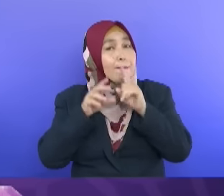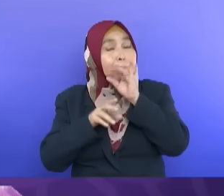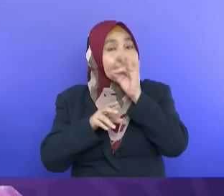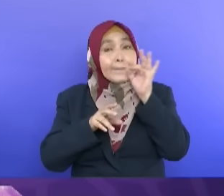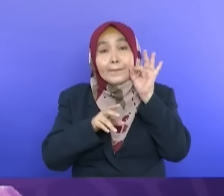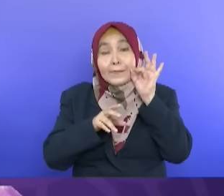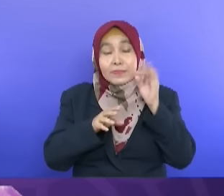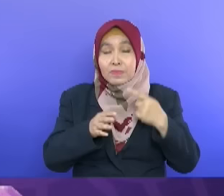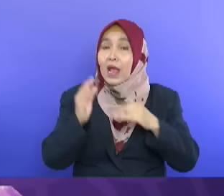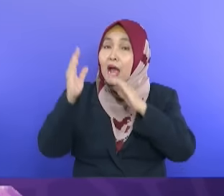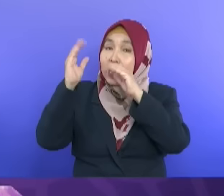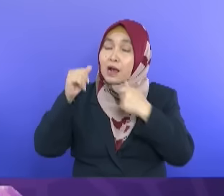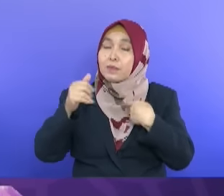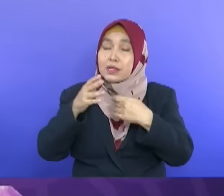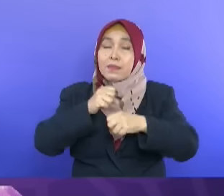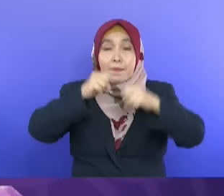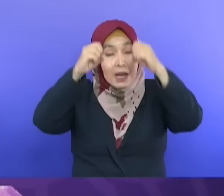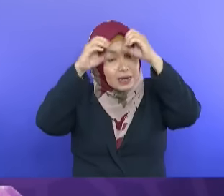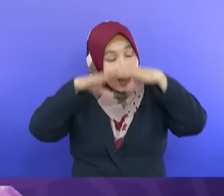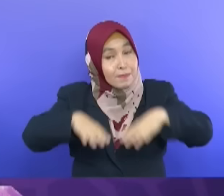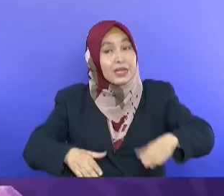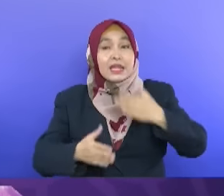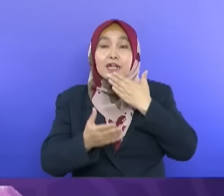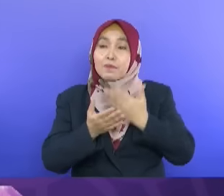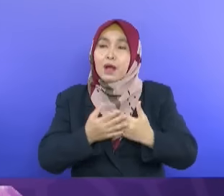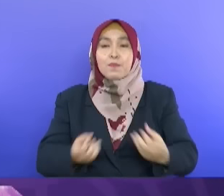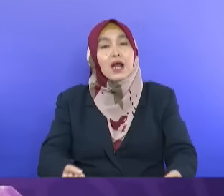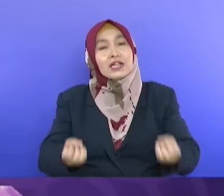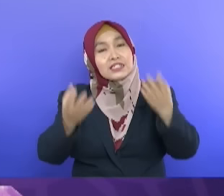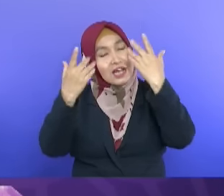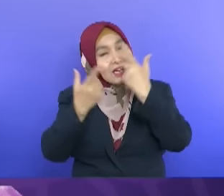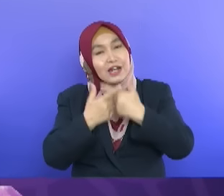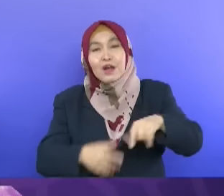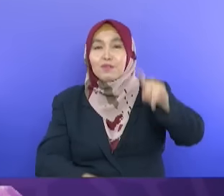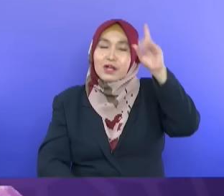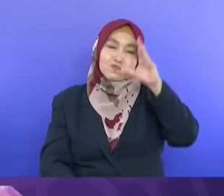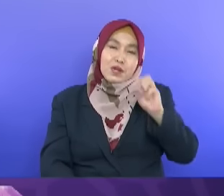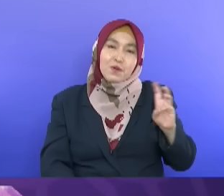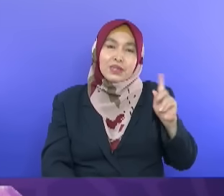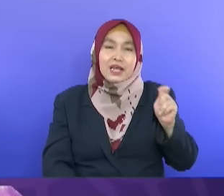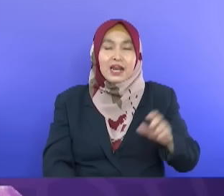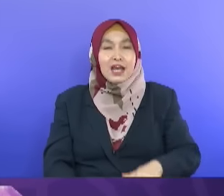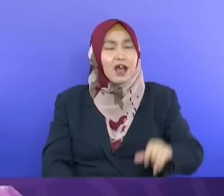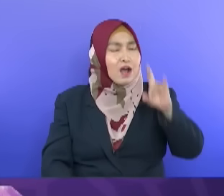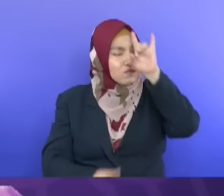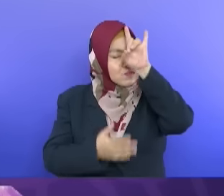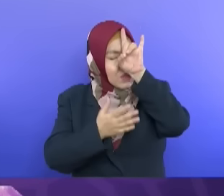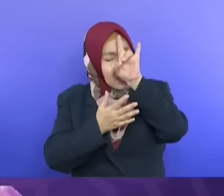mudah-mudahan kita beroleh rahmat dan kebaikan yang banyak daripada Allah Subhanahu Wa Ta'ala